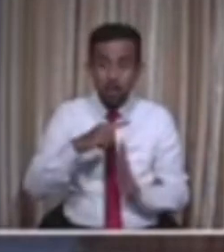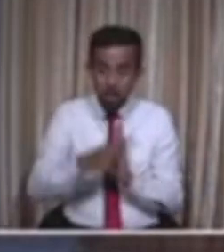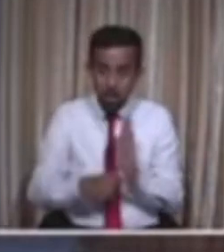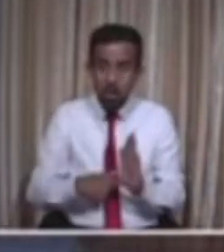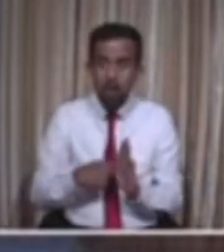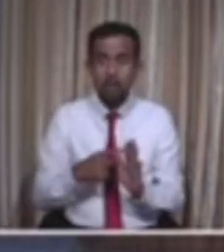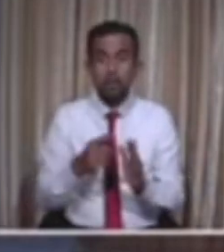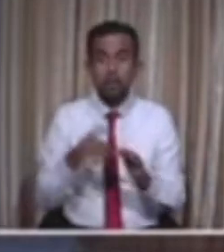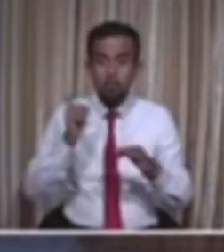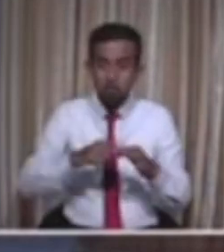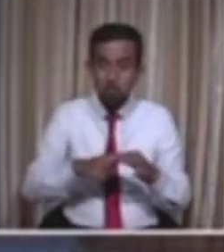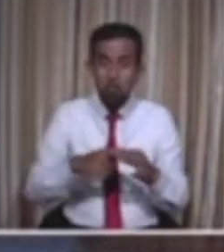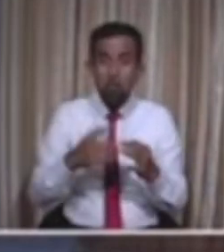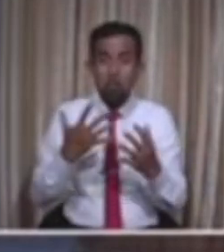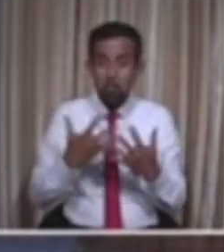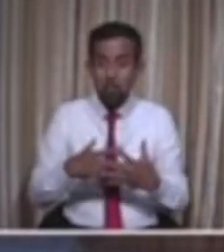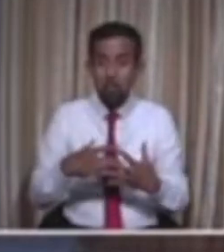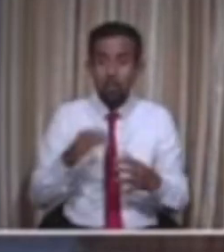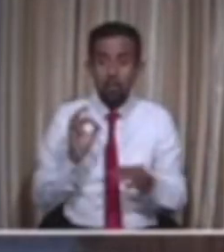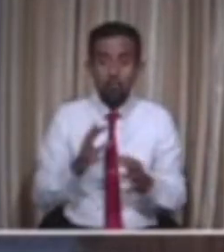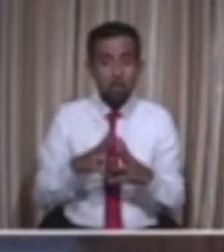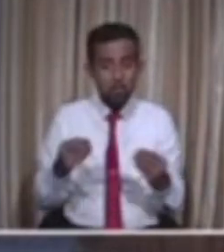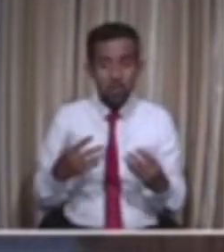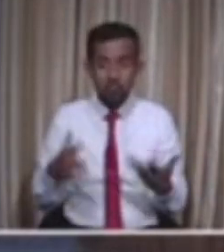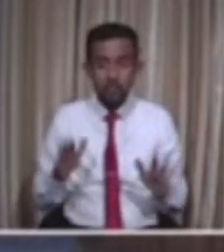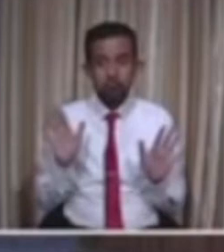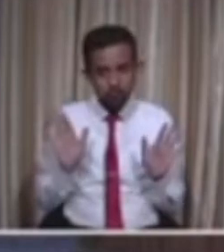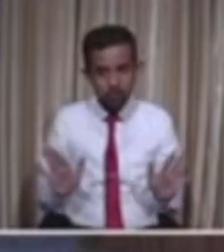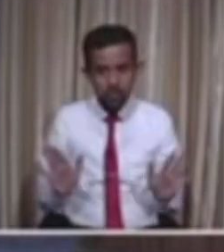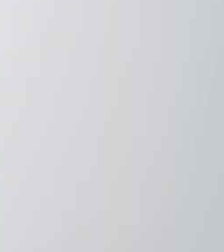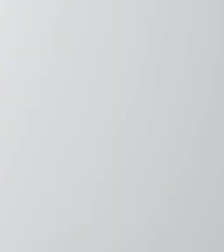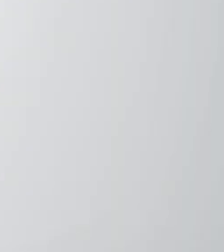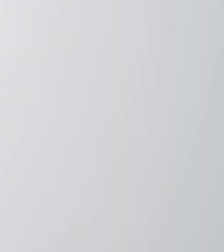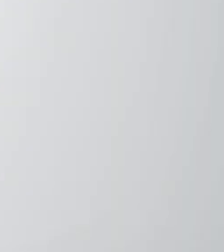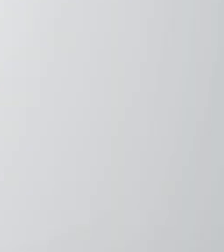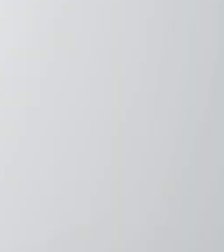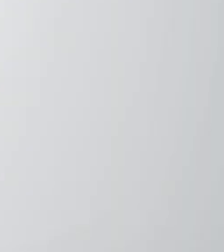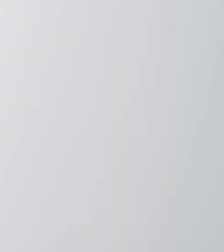gini kena tena kata api gina ini tentang kini negara mata kerana mami ni anak bumi setuju.